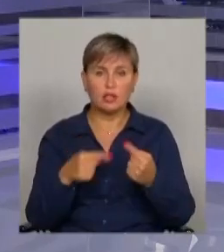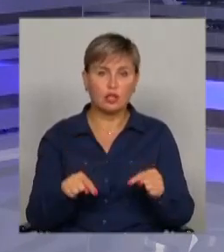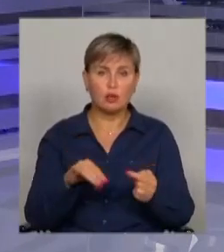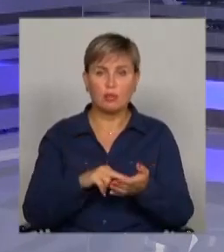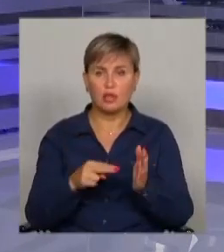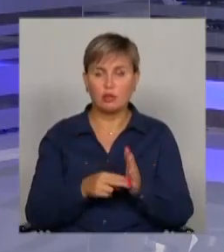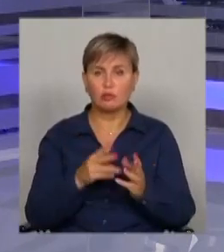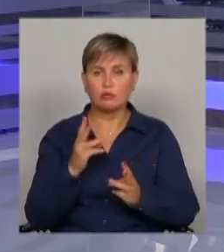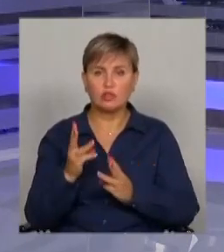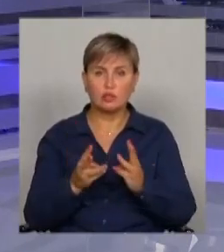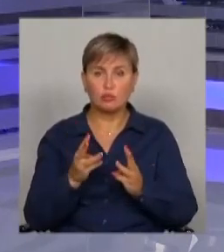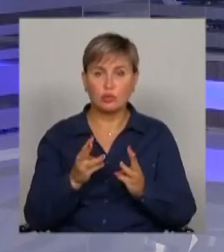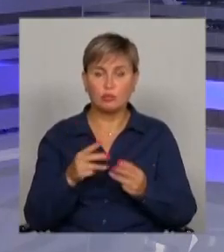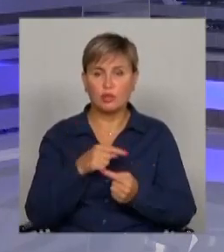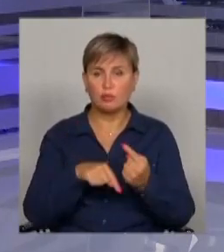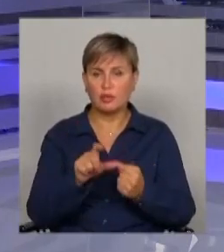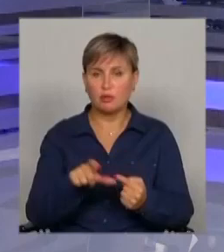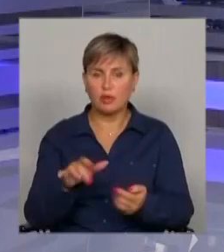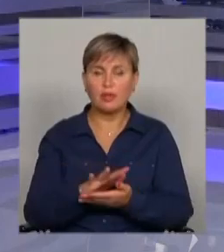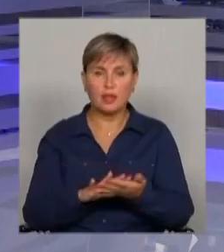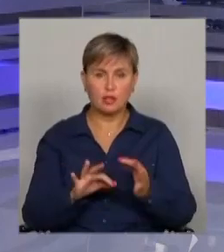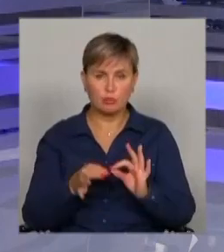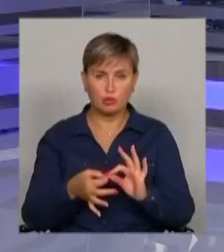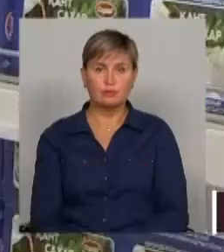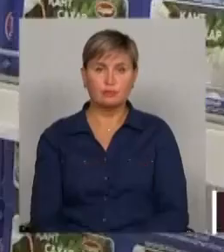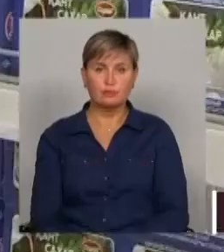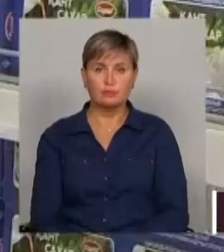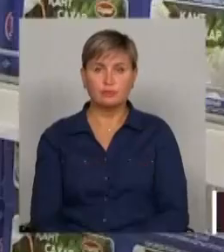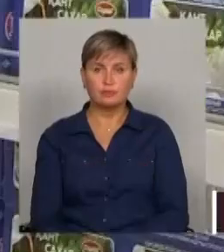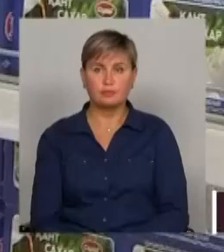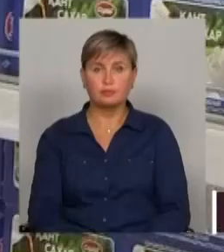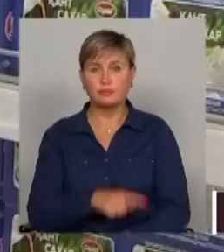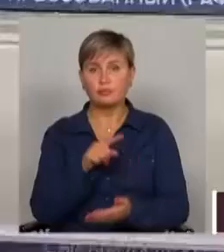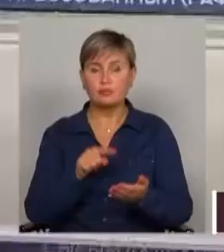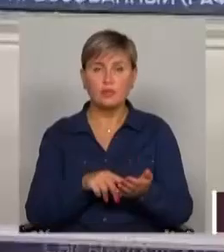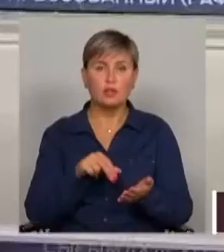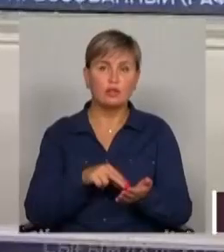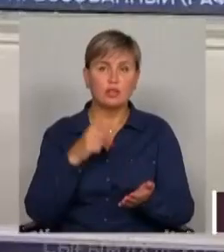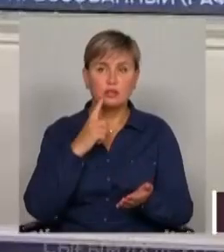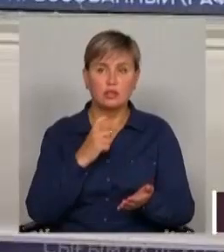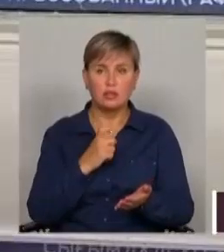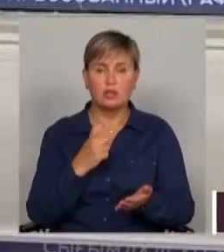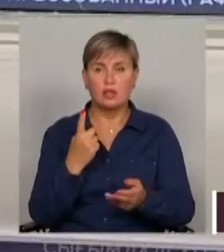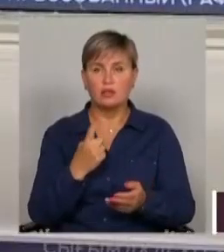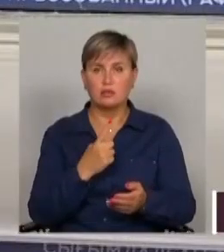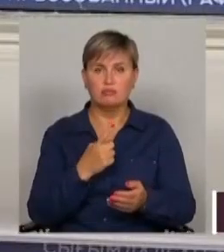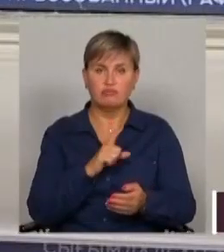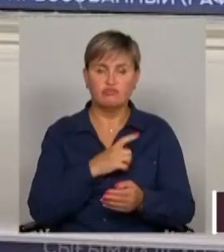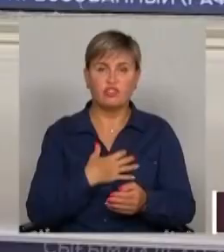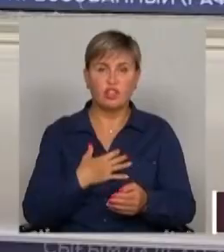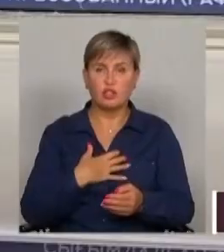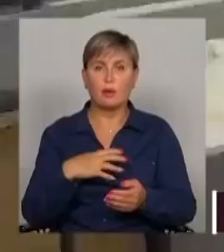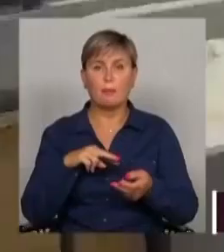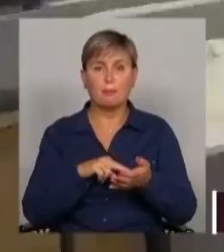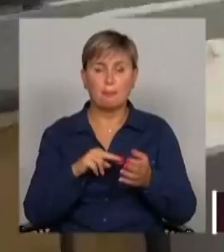планируют стимулировать предпринимателей. Даля Насипова передает из столицы. Вопрос цены на сахар остается одним из злободневных. Правительство вроде